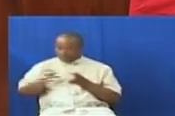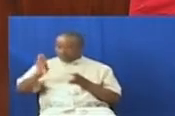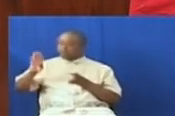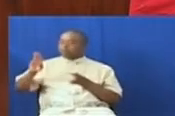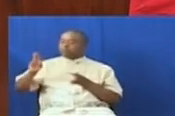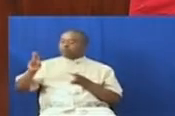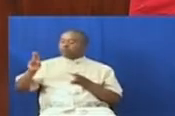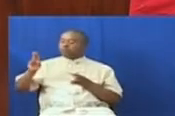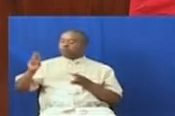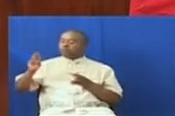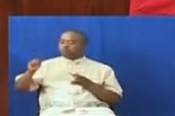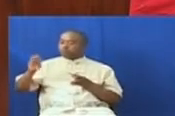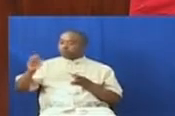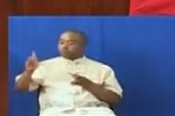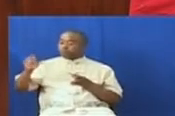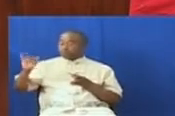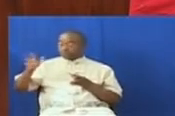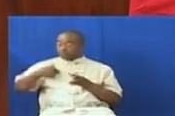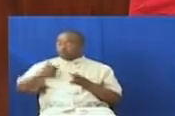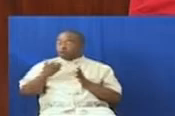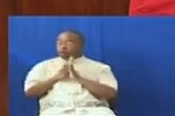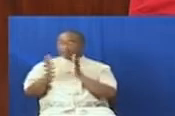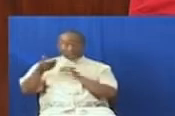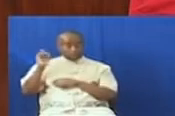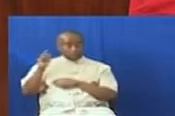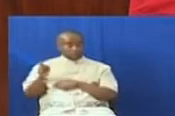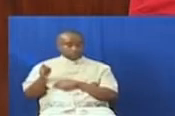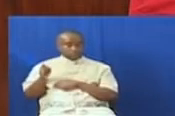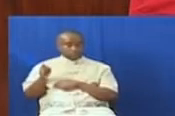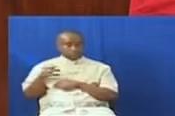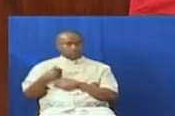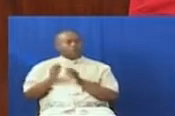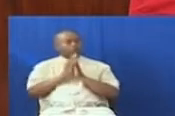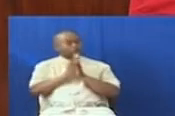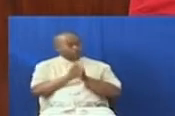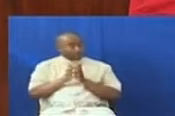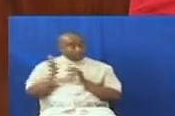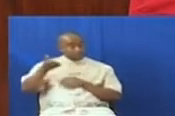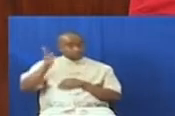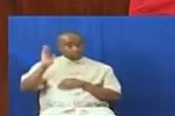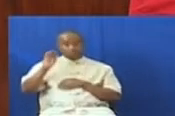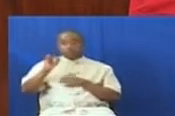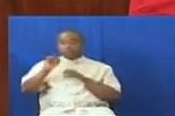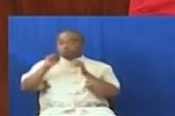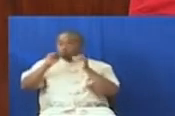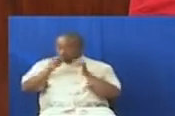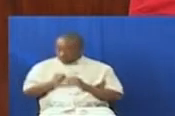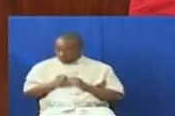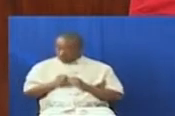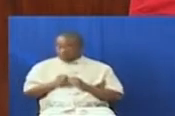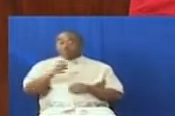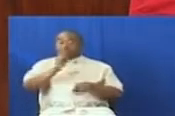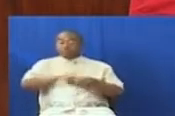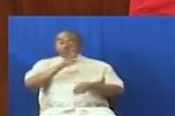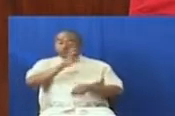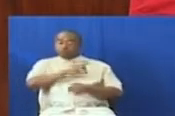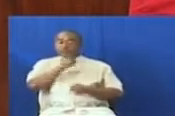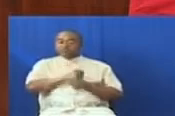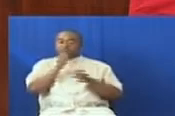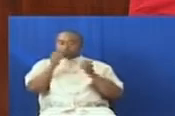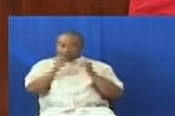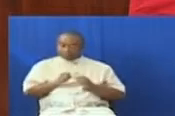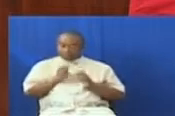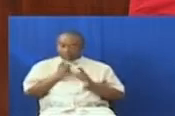Spika, mimi niombe serikali. Niombe serikali ifuate taratibu pale inapoajiri watumishi.